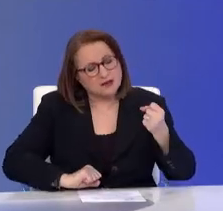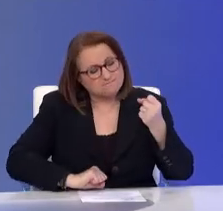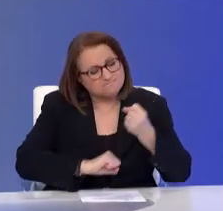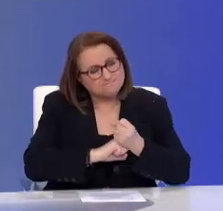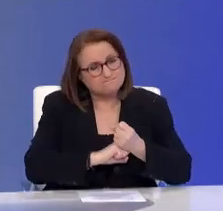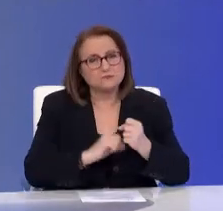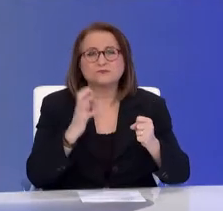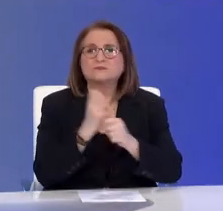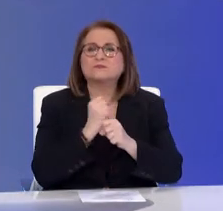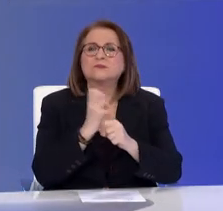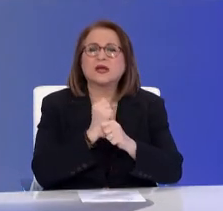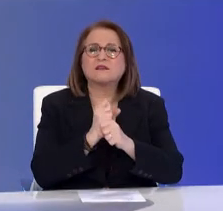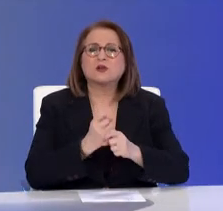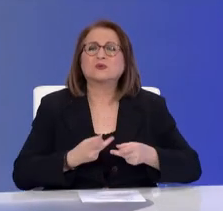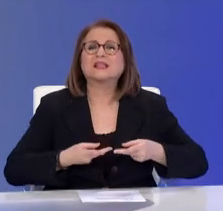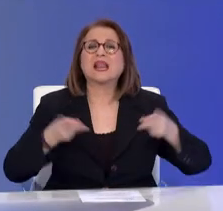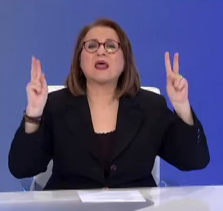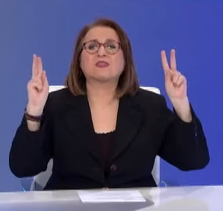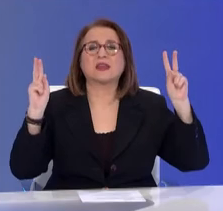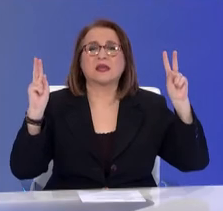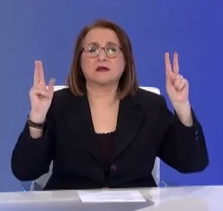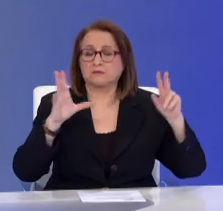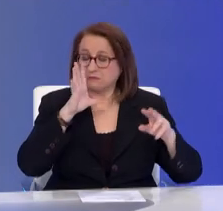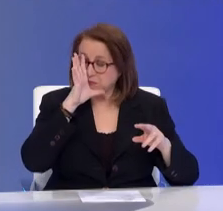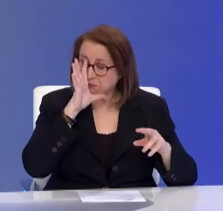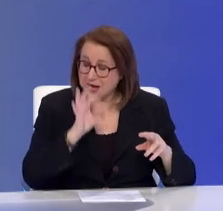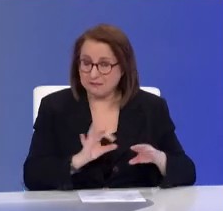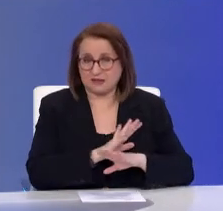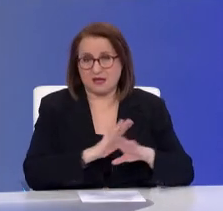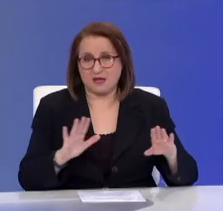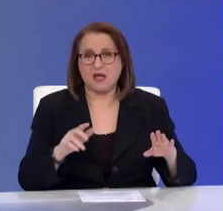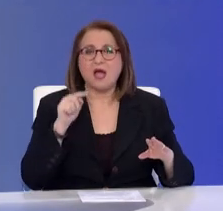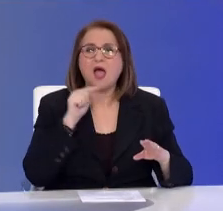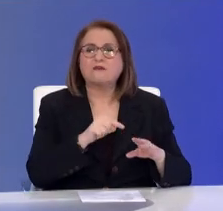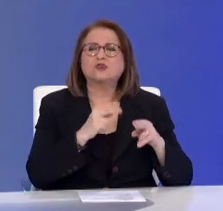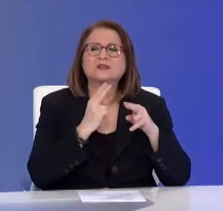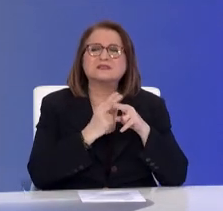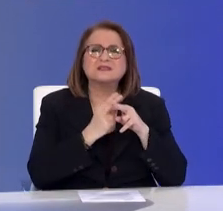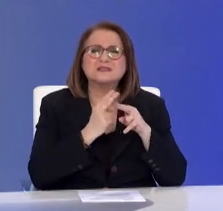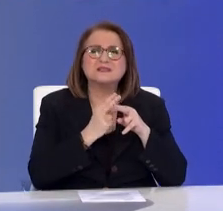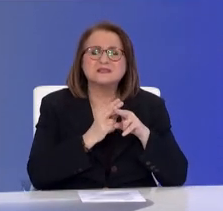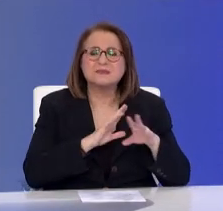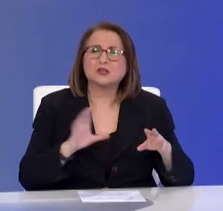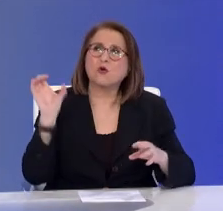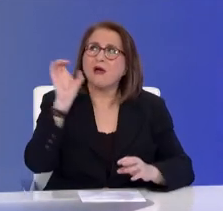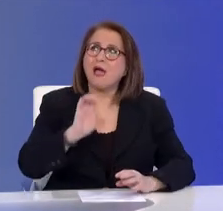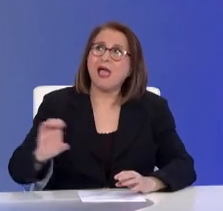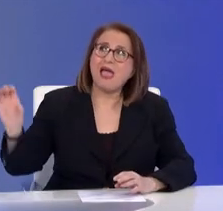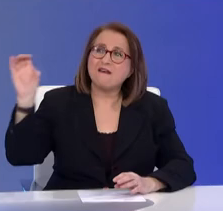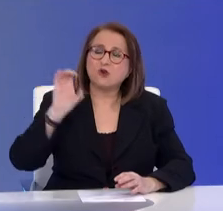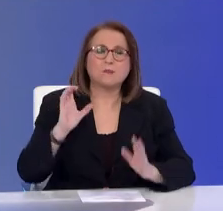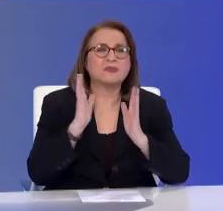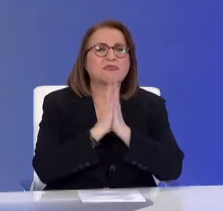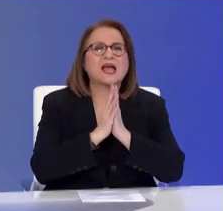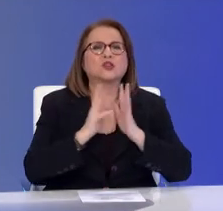οργανικό σημείο της πραγματικότητας που έλαβε χώρα στην Ευρώπη του 18ου